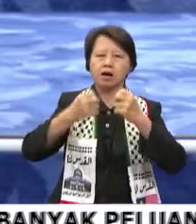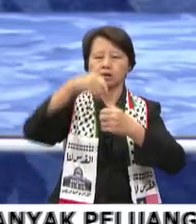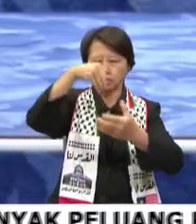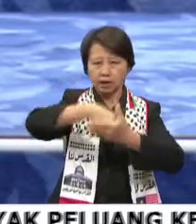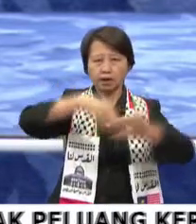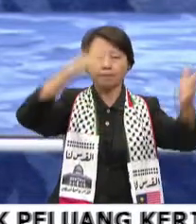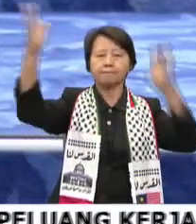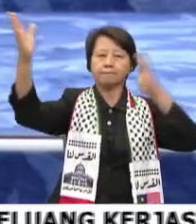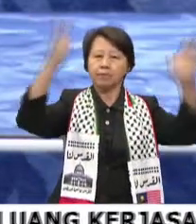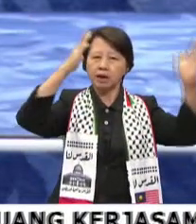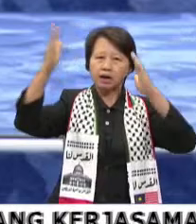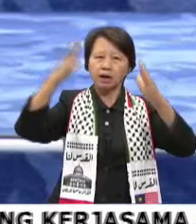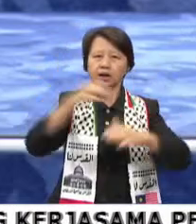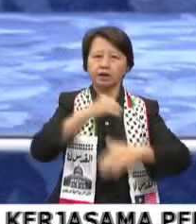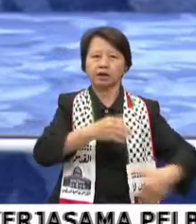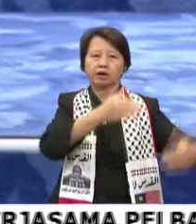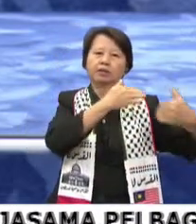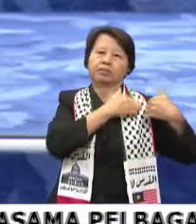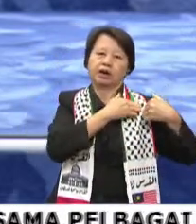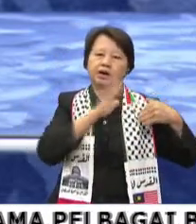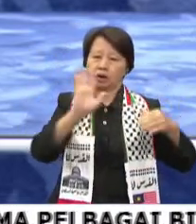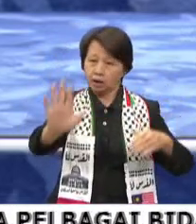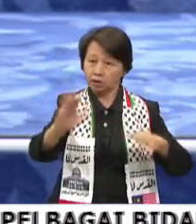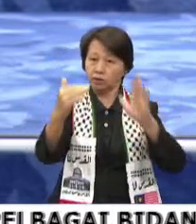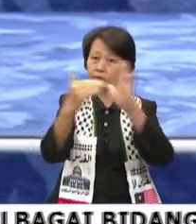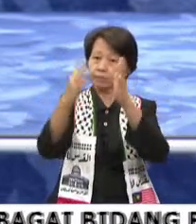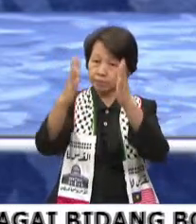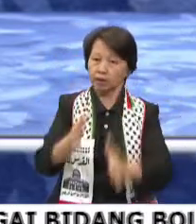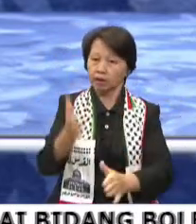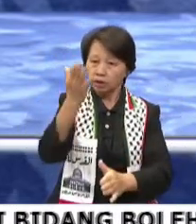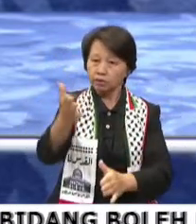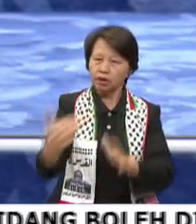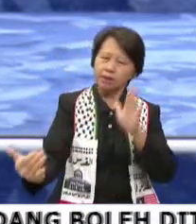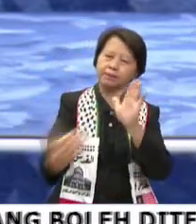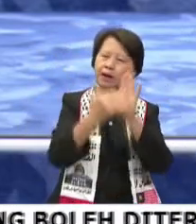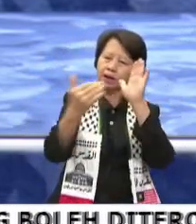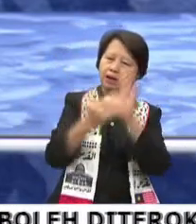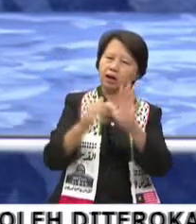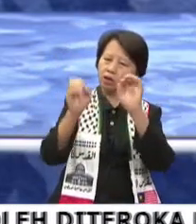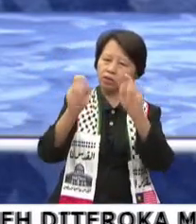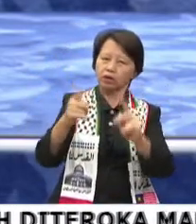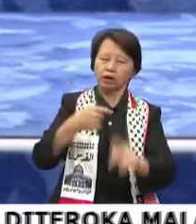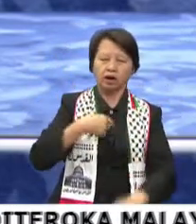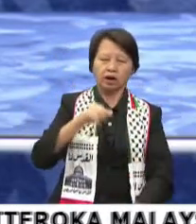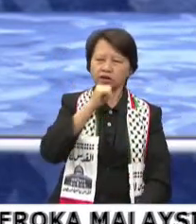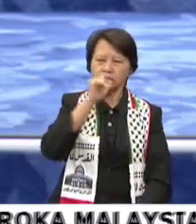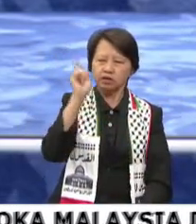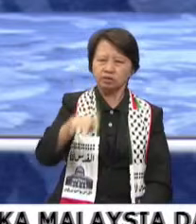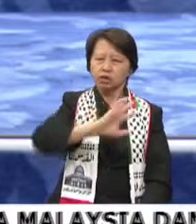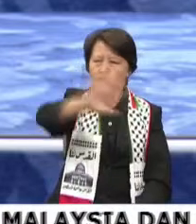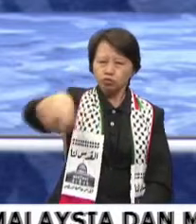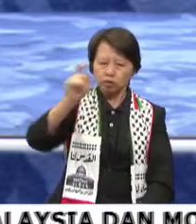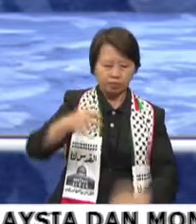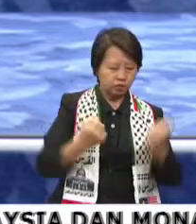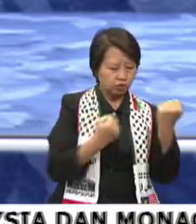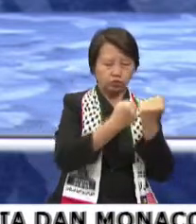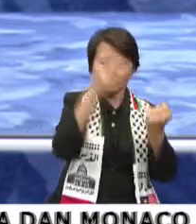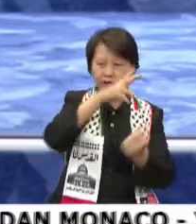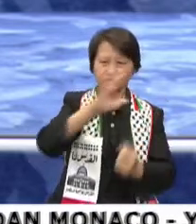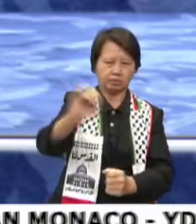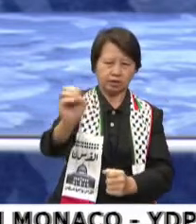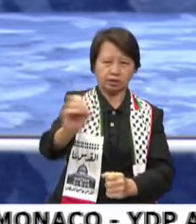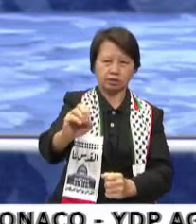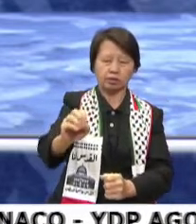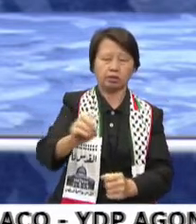negara dan peranan pembangkang itu membangkang saya tidak pernah kata semua harus skong kerajaan